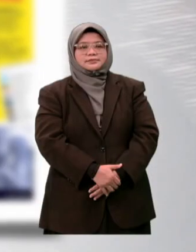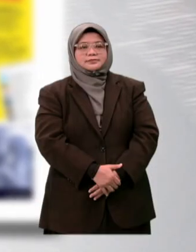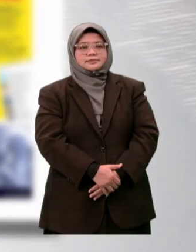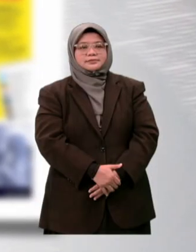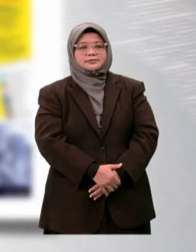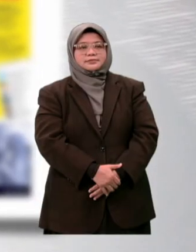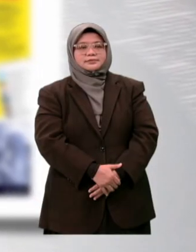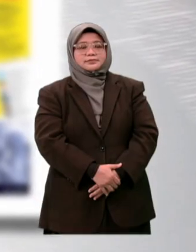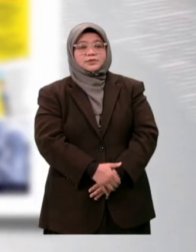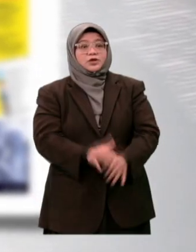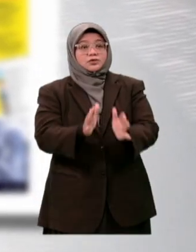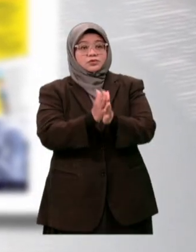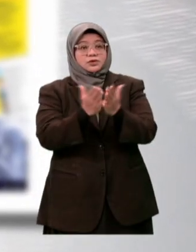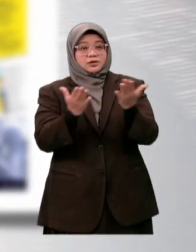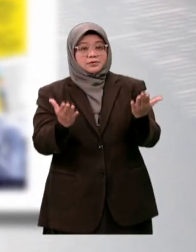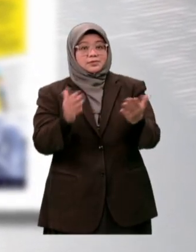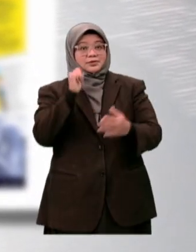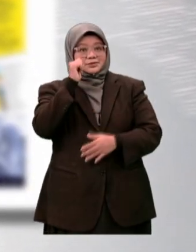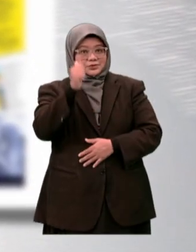dapatkan